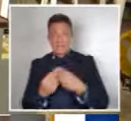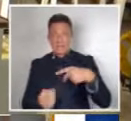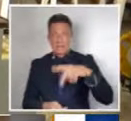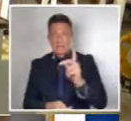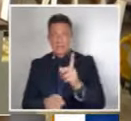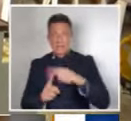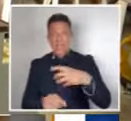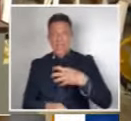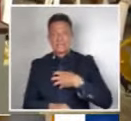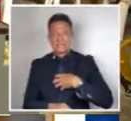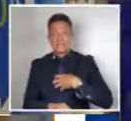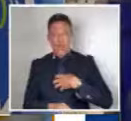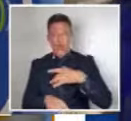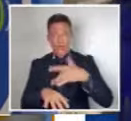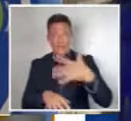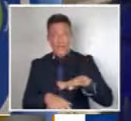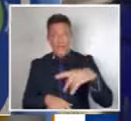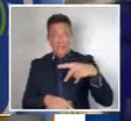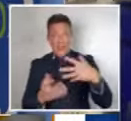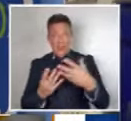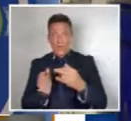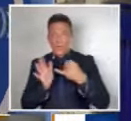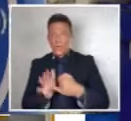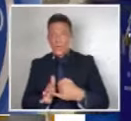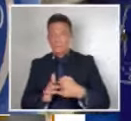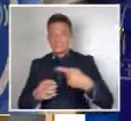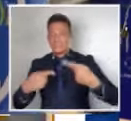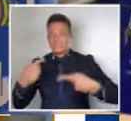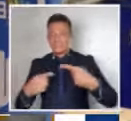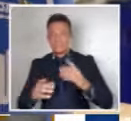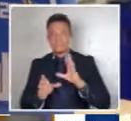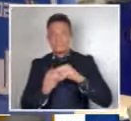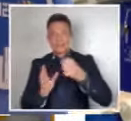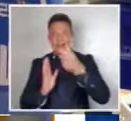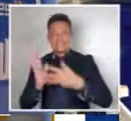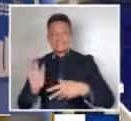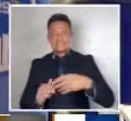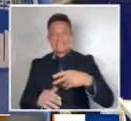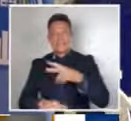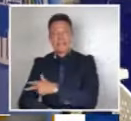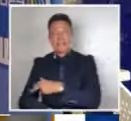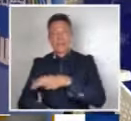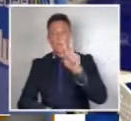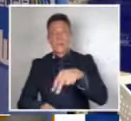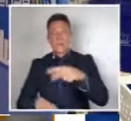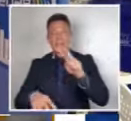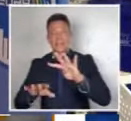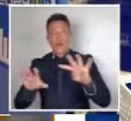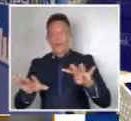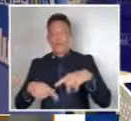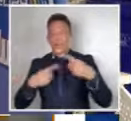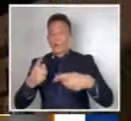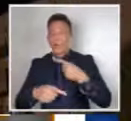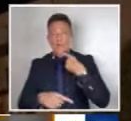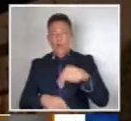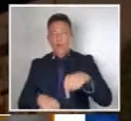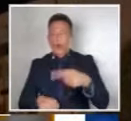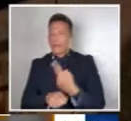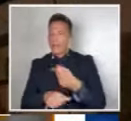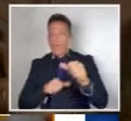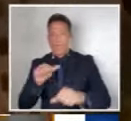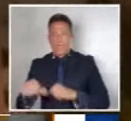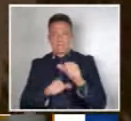Pittella, è entrato all'ultimo nella corsa a sindaco con la sua lista Matera 2029, continua a sostenere che è ora di voltare pagina.